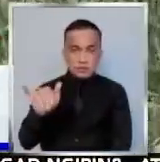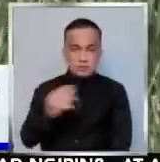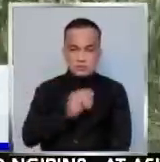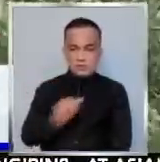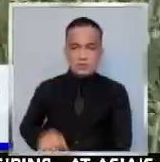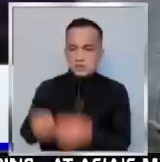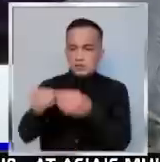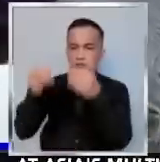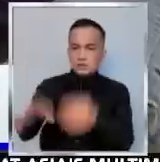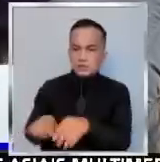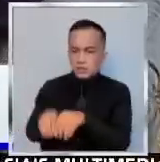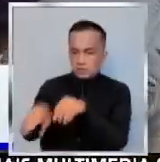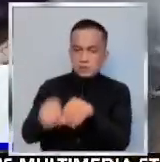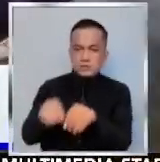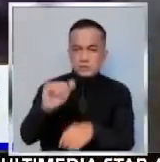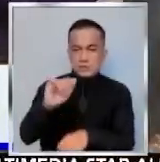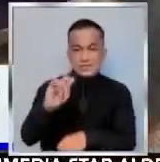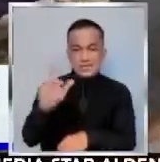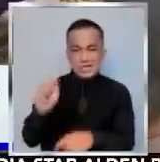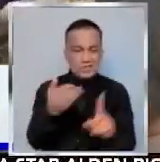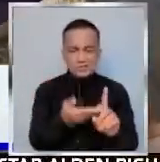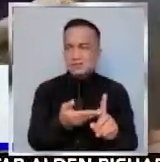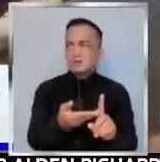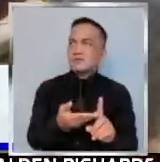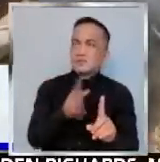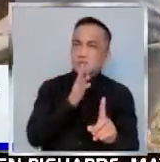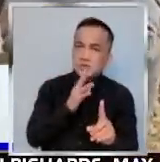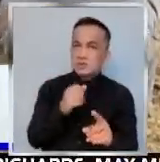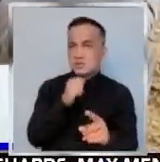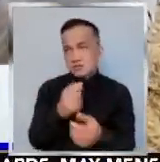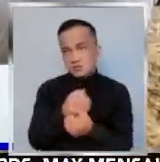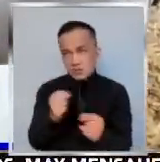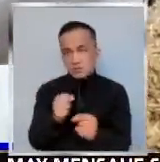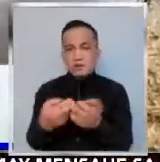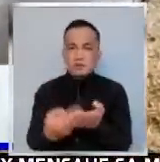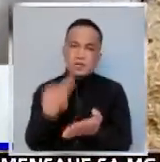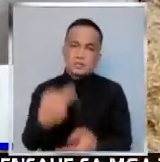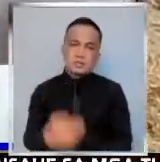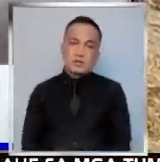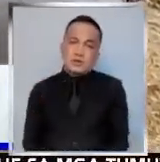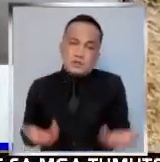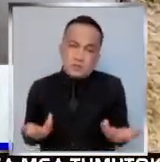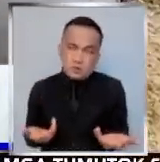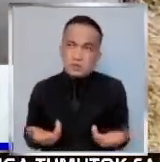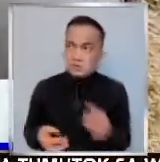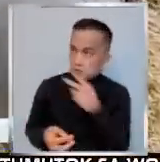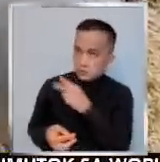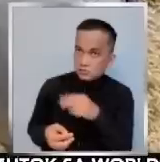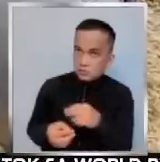ni Aling Adela. Hindi po talaga namin na-save itong ano po namin, palay po namin ito. Kaya basang-basa po, tumutubo na